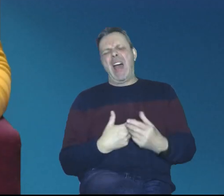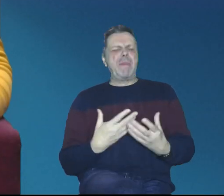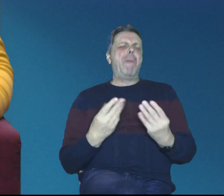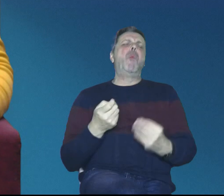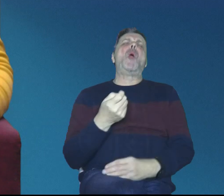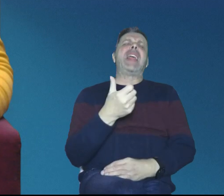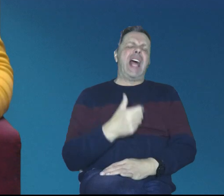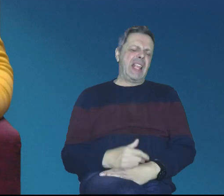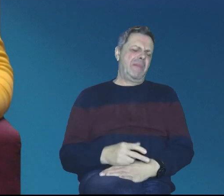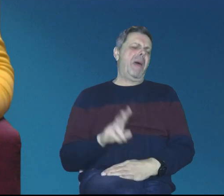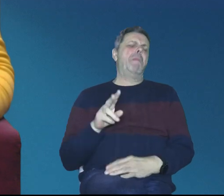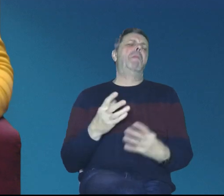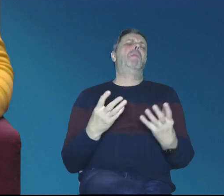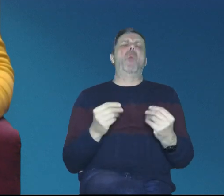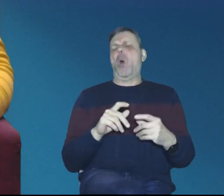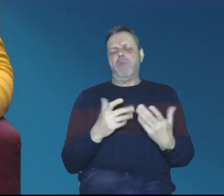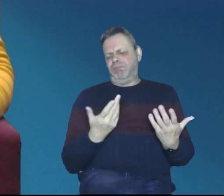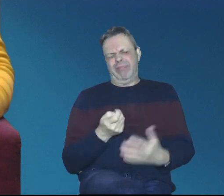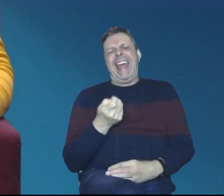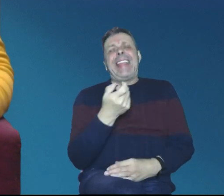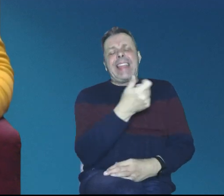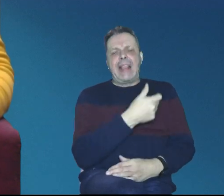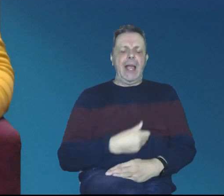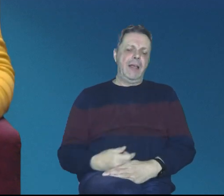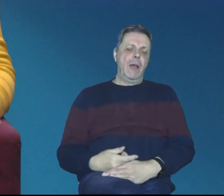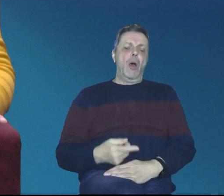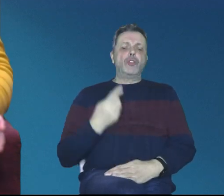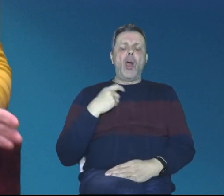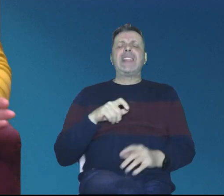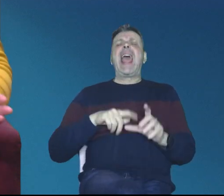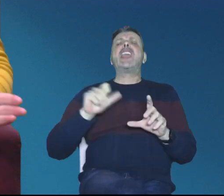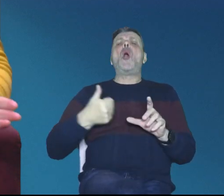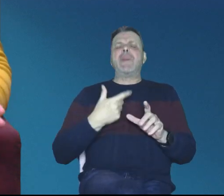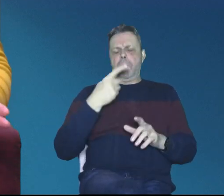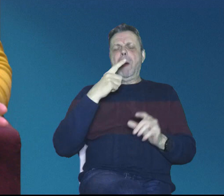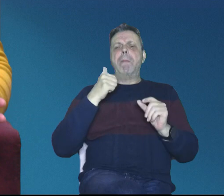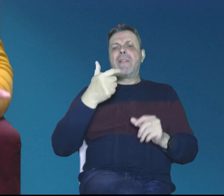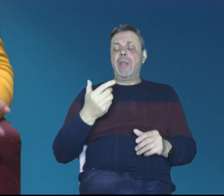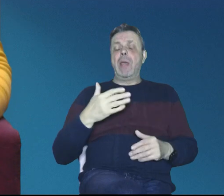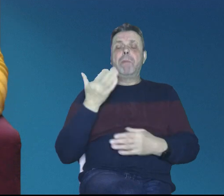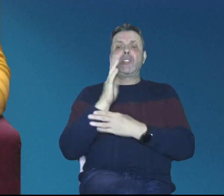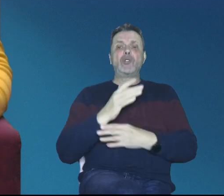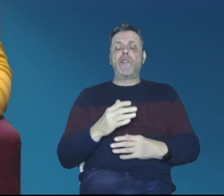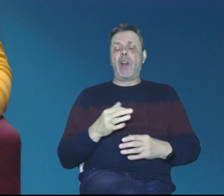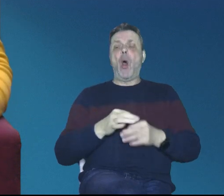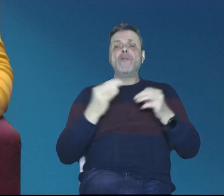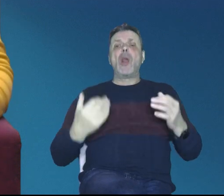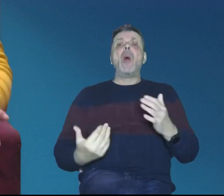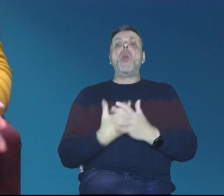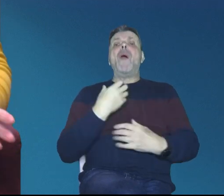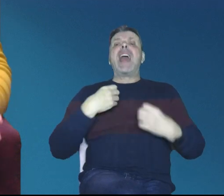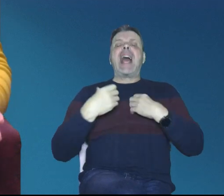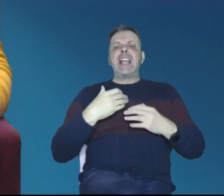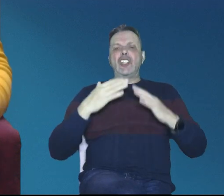Puno je tu detalja. To je stvarno užasno, užasno puno detalja. Od toga da je Franz Josef I bio prisustvovao otvorenju